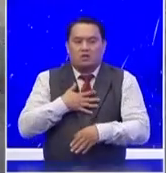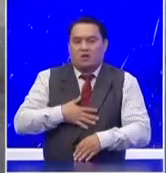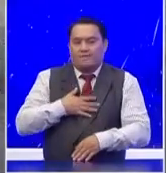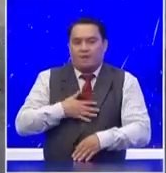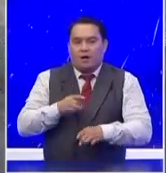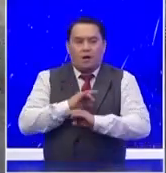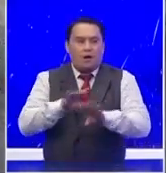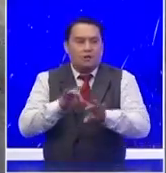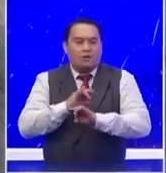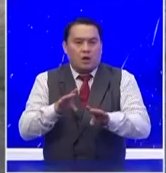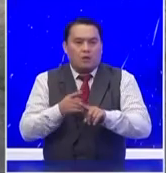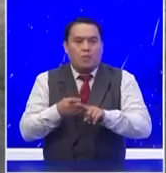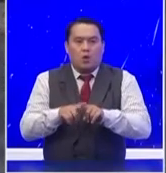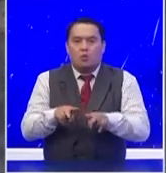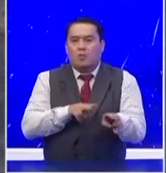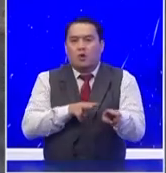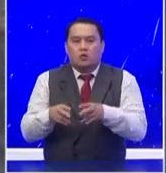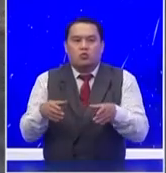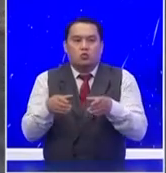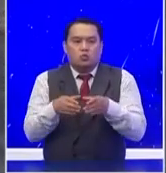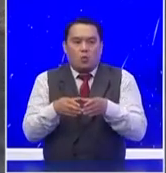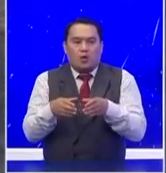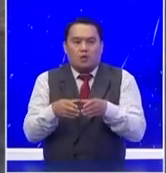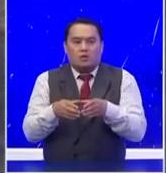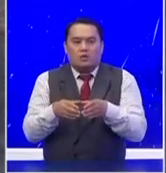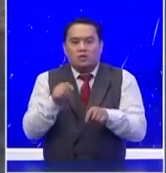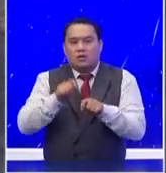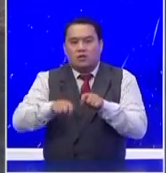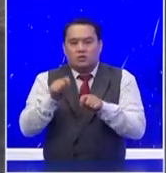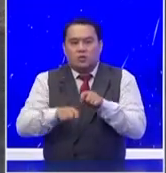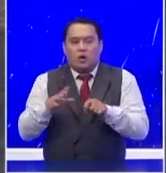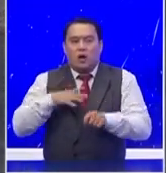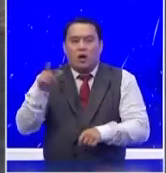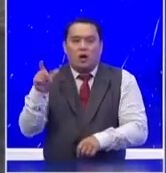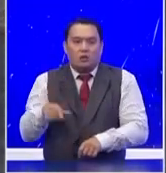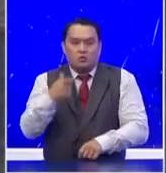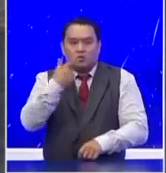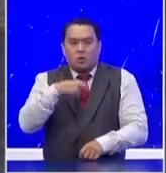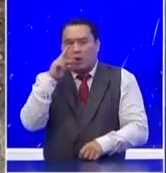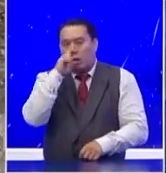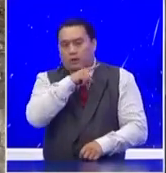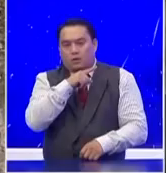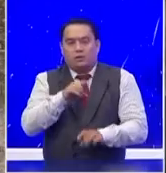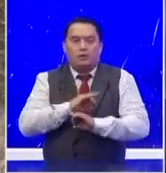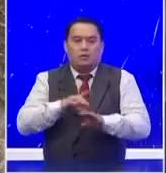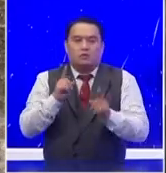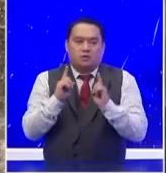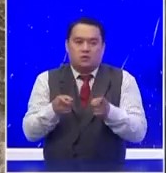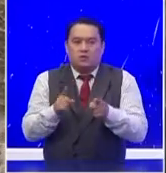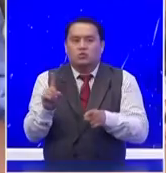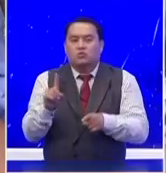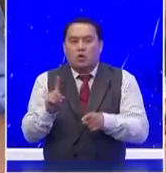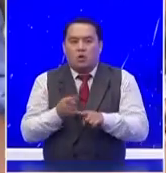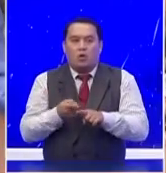нашар екендігін айтқан. Бірақ мониторинг тобы төселген асфальтқа тексеріс жүргізгенде азамат өзінің қателескендігін мойындады.